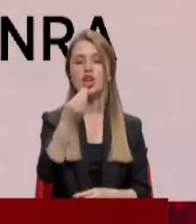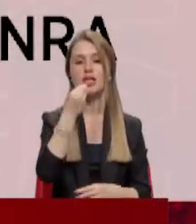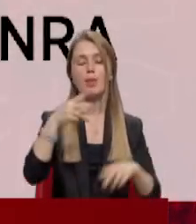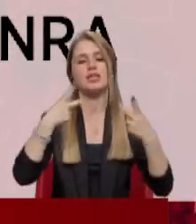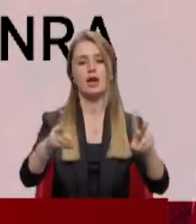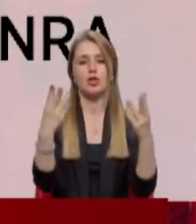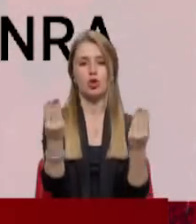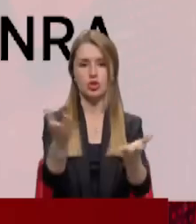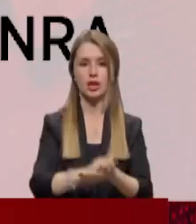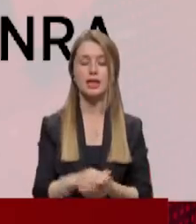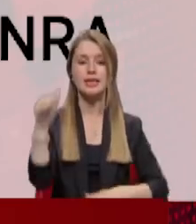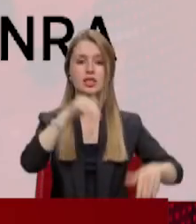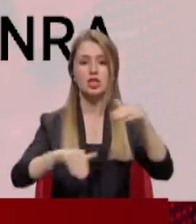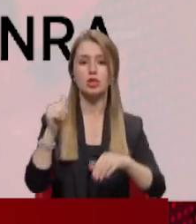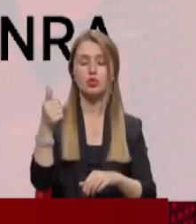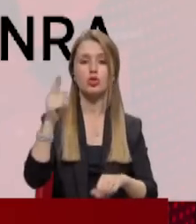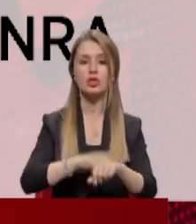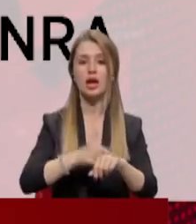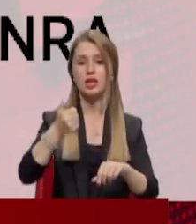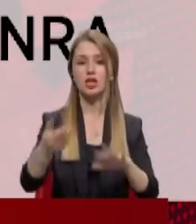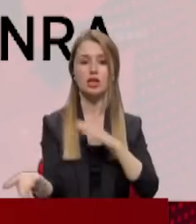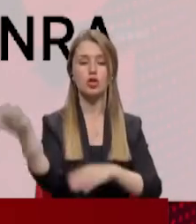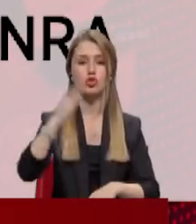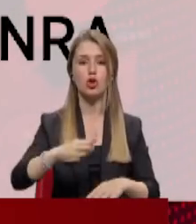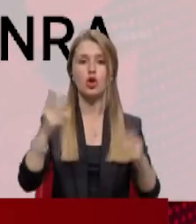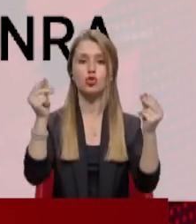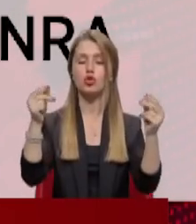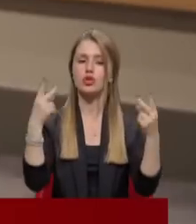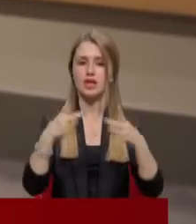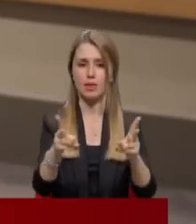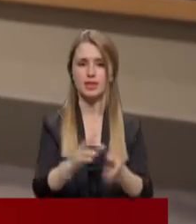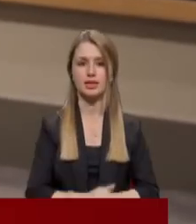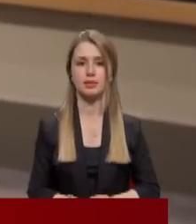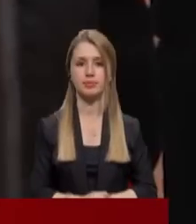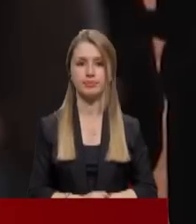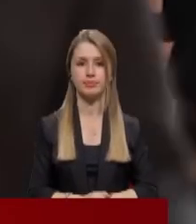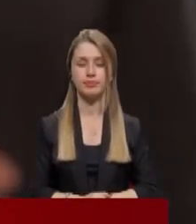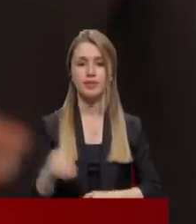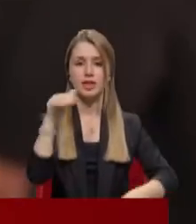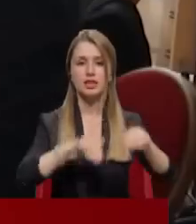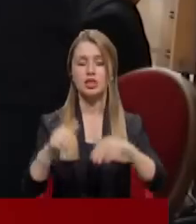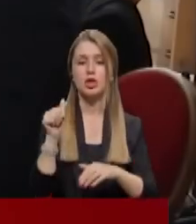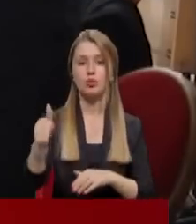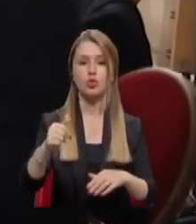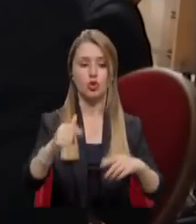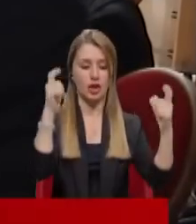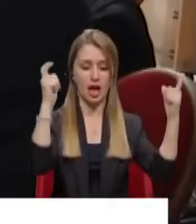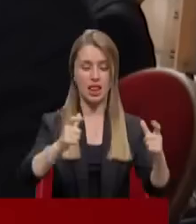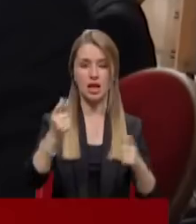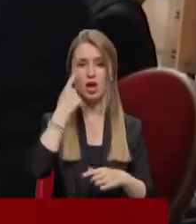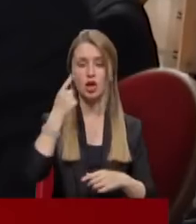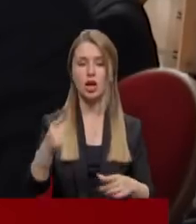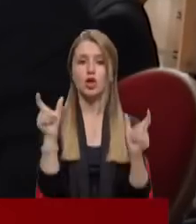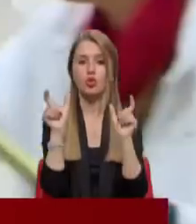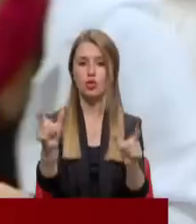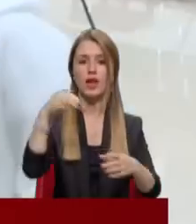yemek servisi olacak. Seçim günü saat 18'den sonra düğünler yapılabilecek. Seçim günü yerleşim yerlerinde emniyet